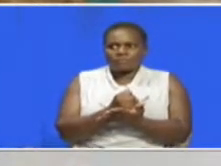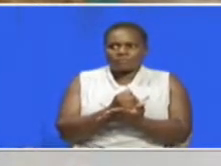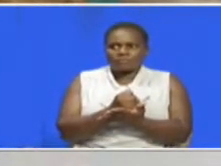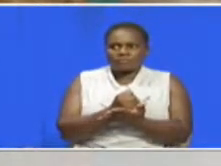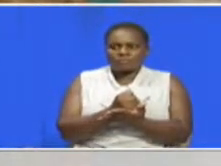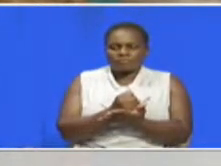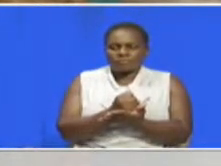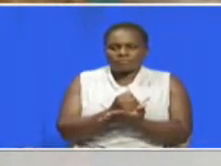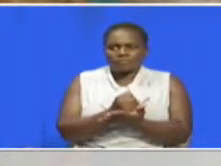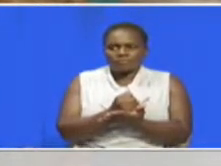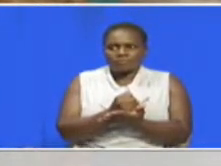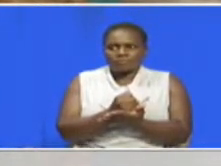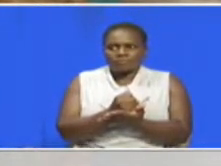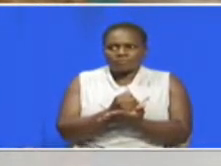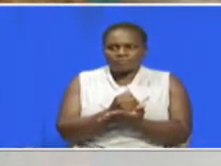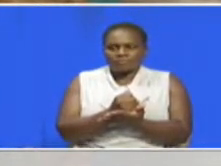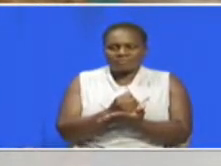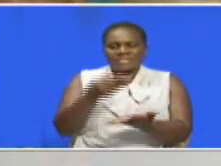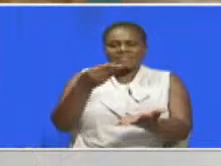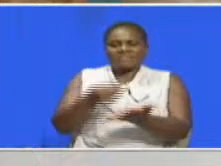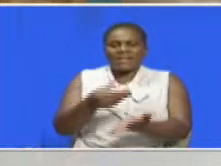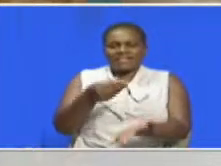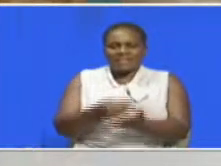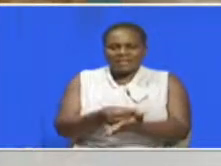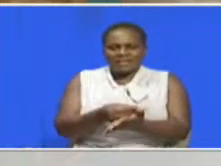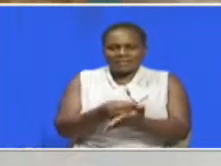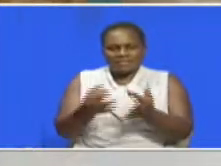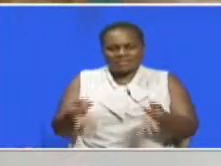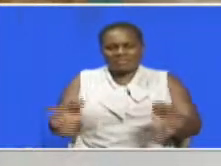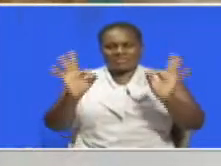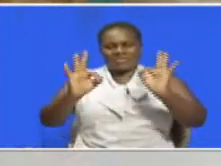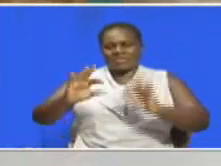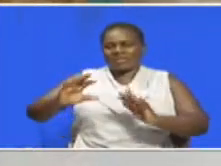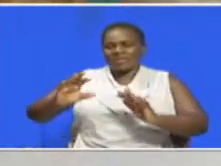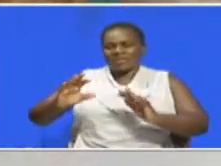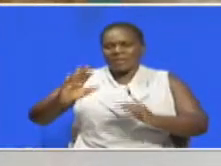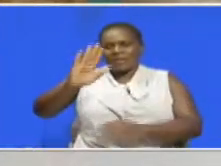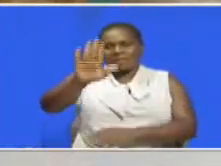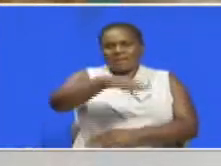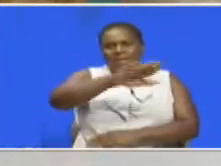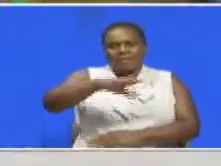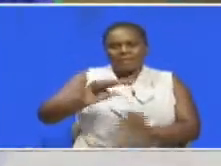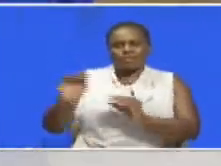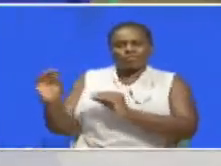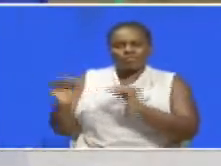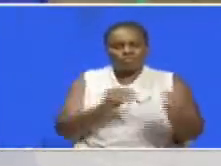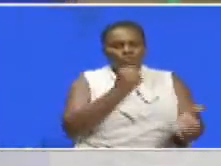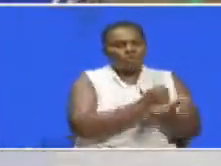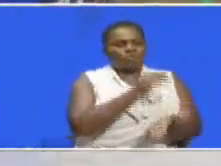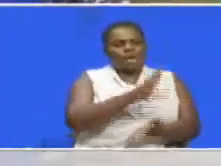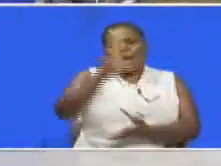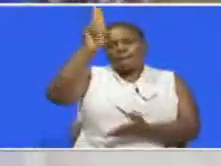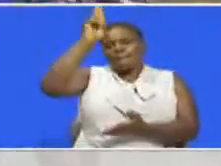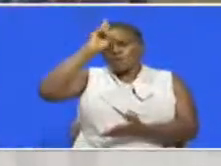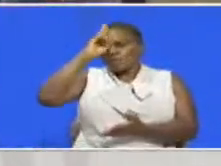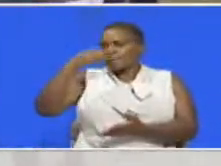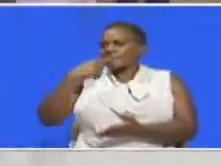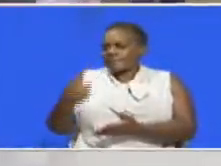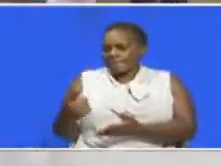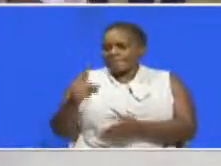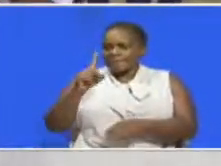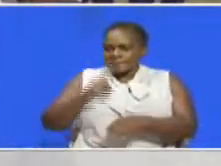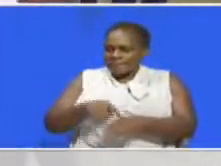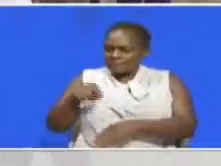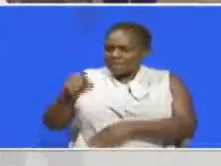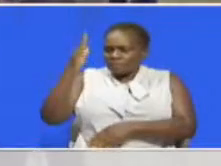assembly account finance officer ya assembly akipeleka kwa ofisi yake. Polisi wanasema